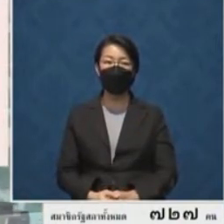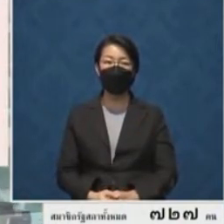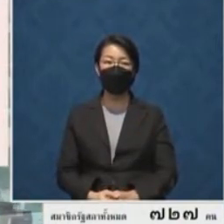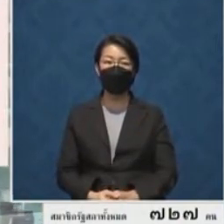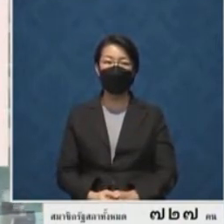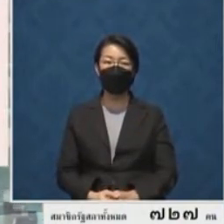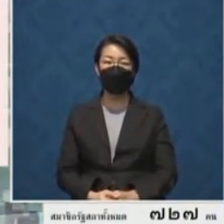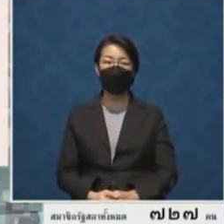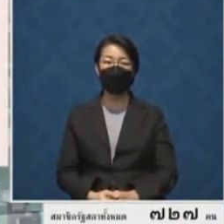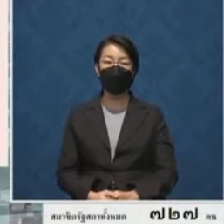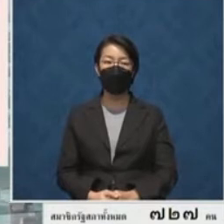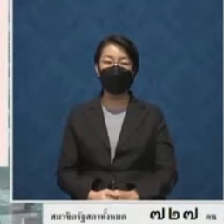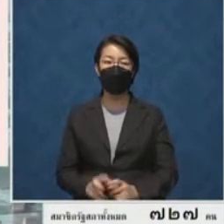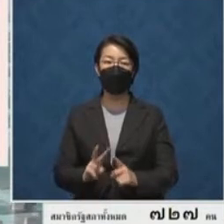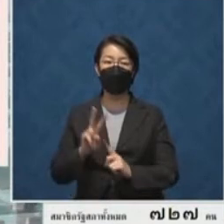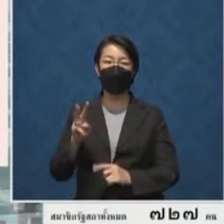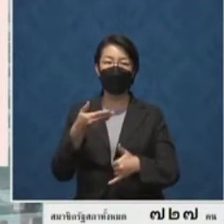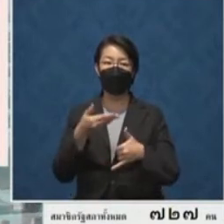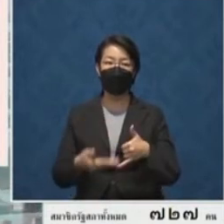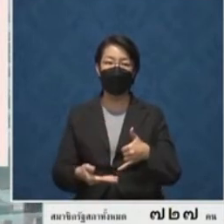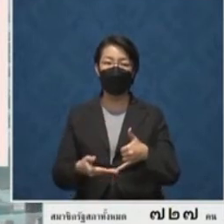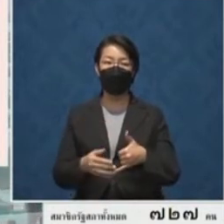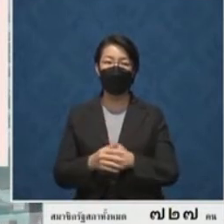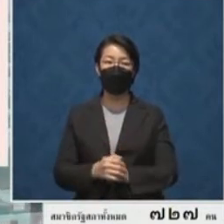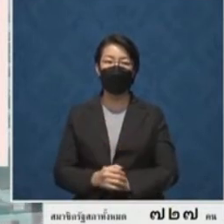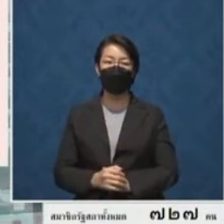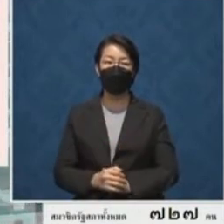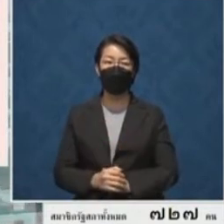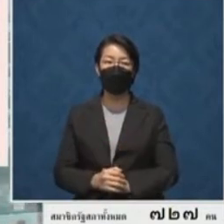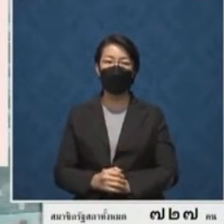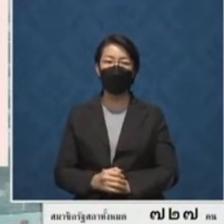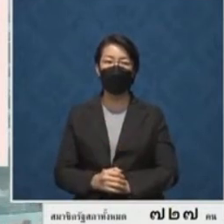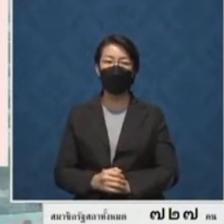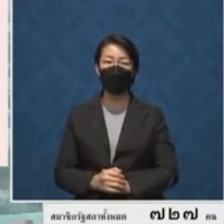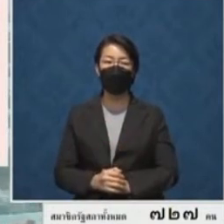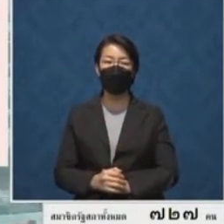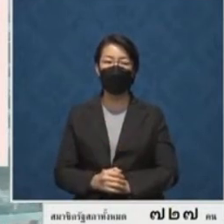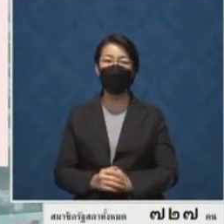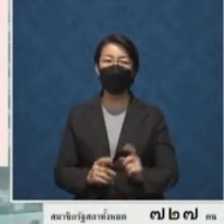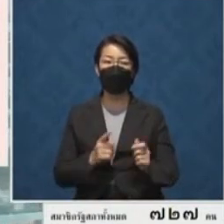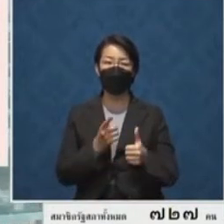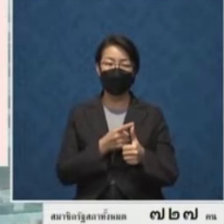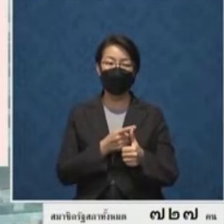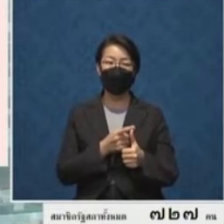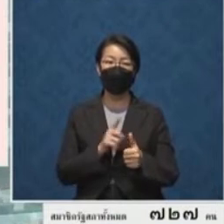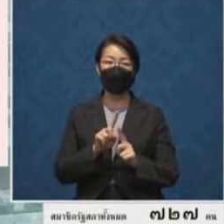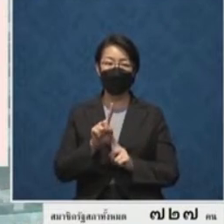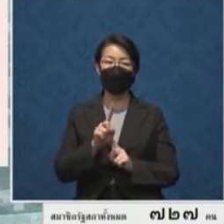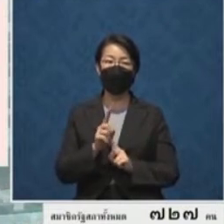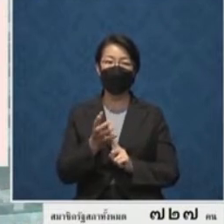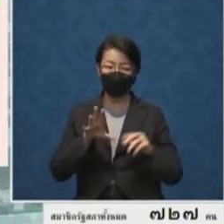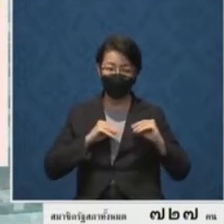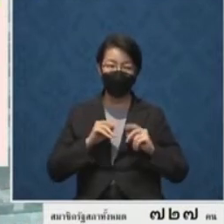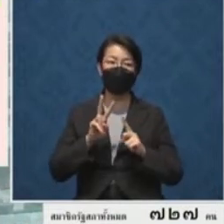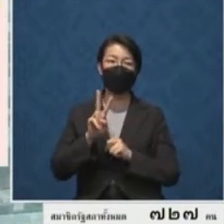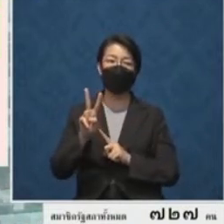สองศาสตราจารย์กนกวงตระงาน หนึ่งรับหลักการสองรับหลัก